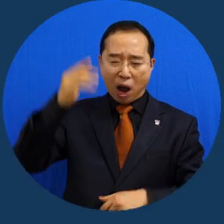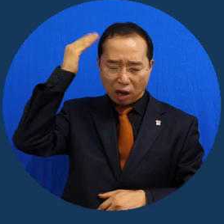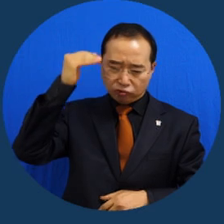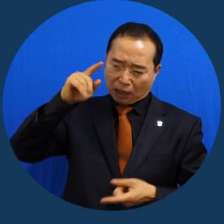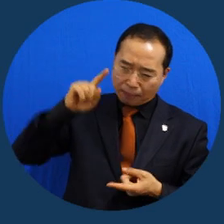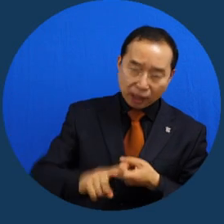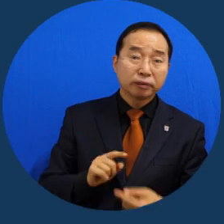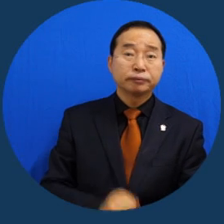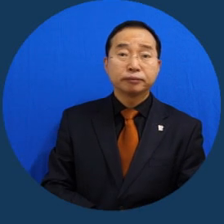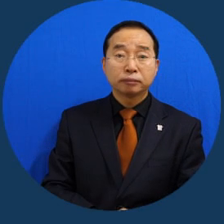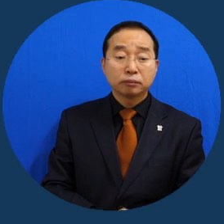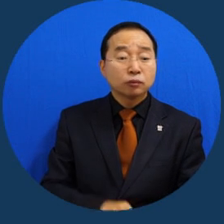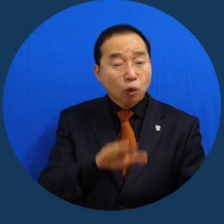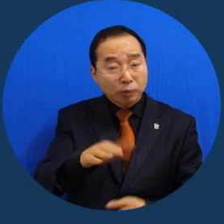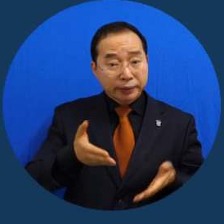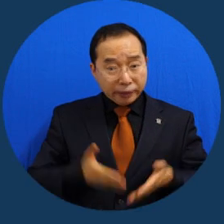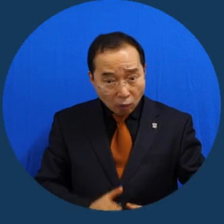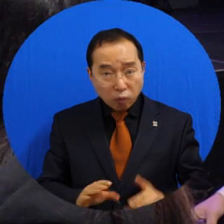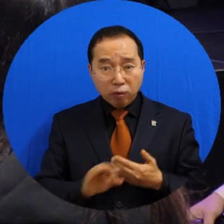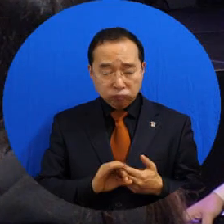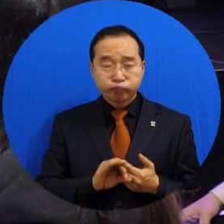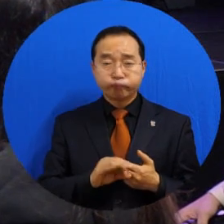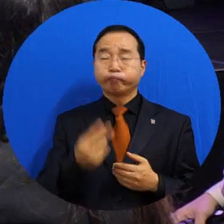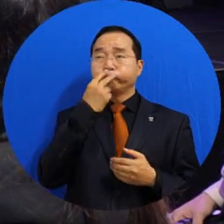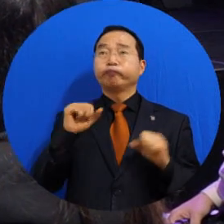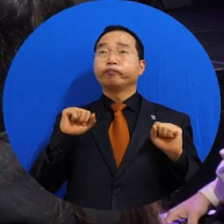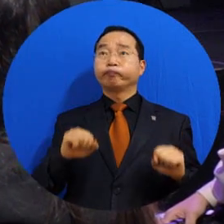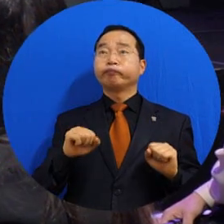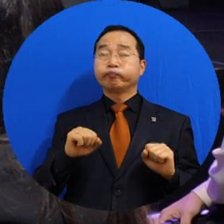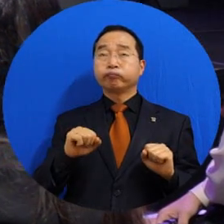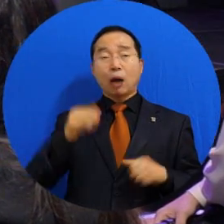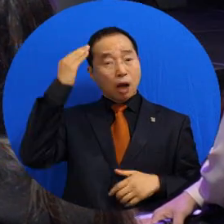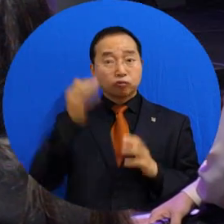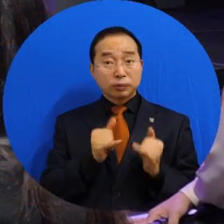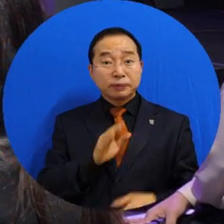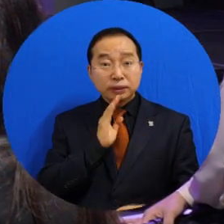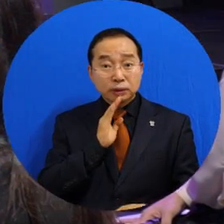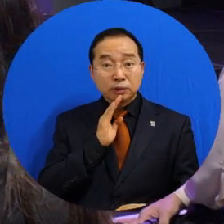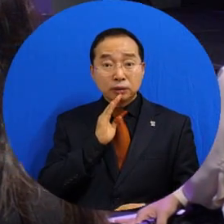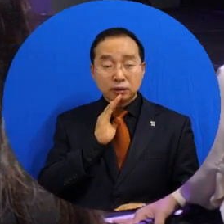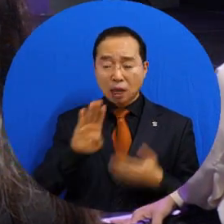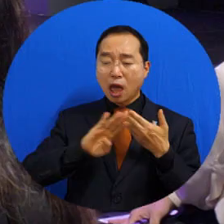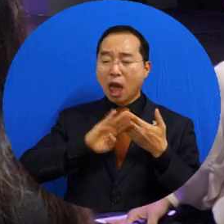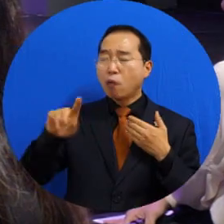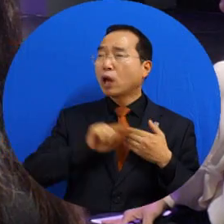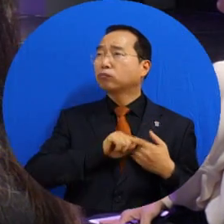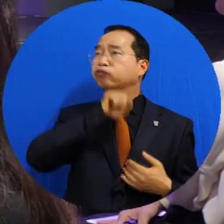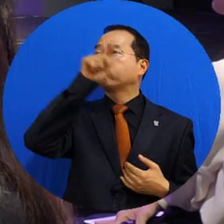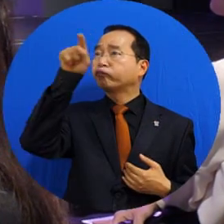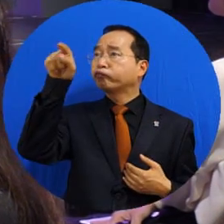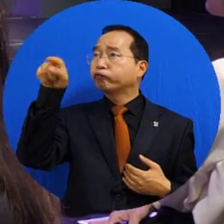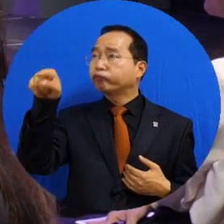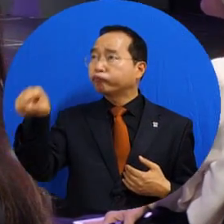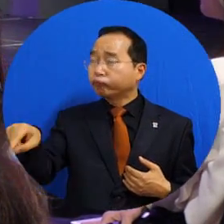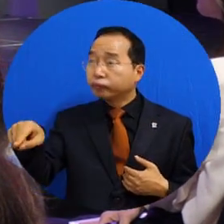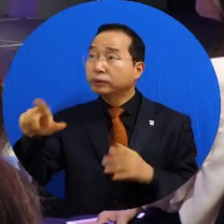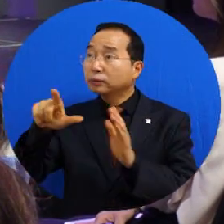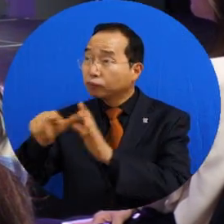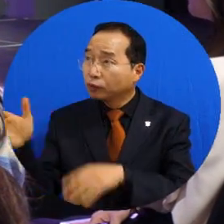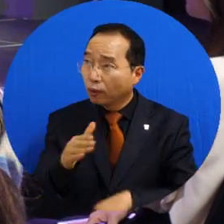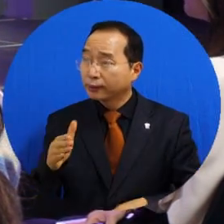태어나서 숨만 쉬어도 한국인이잖아요, 한국에서. 그렇죠? 아무것도 안 하고. 근데 해외에 나가는 순간 자신이